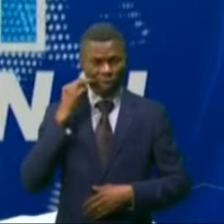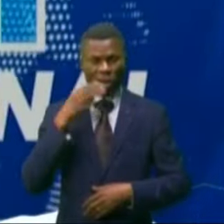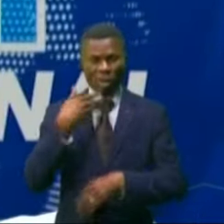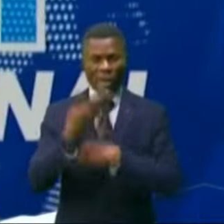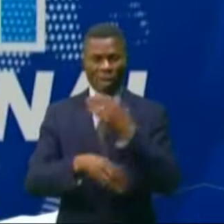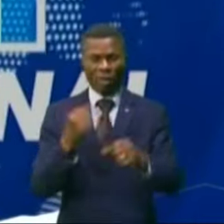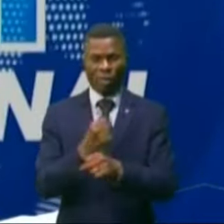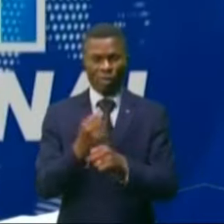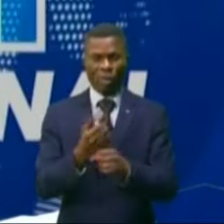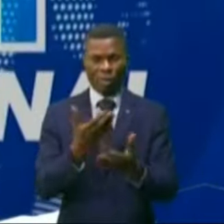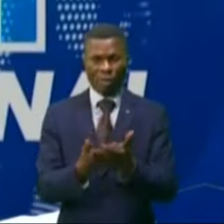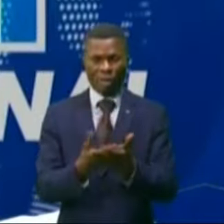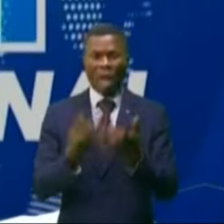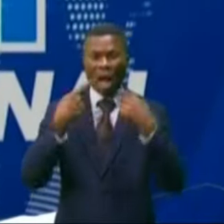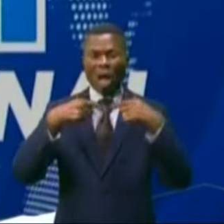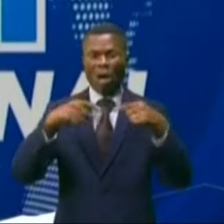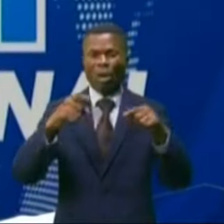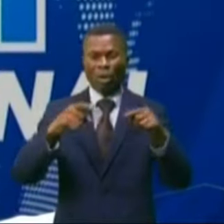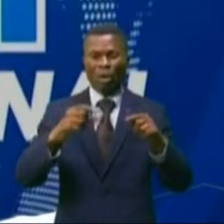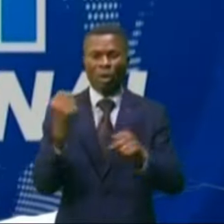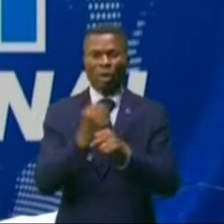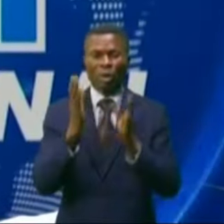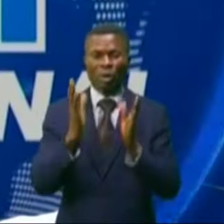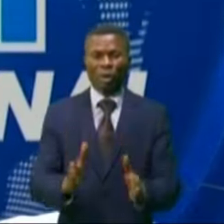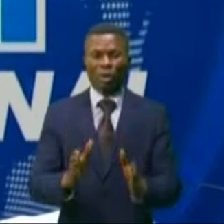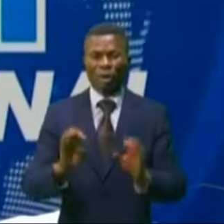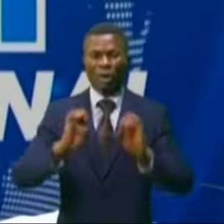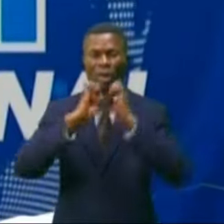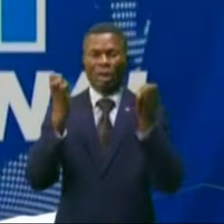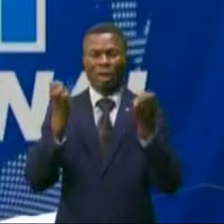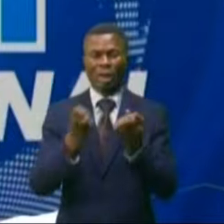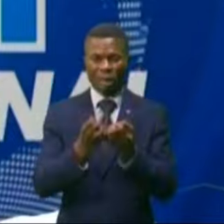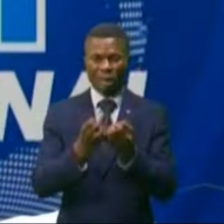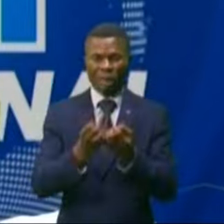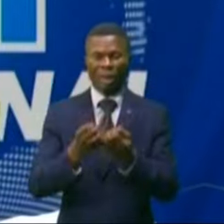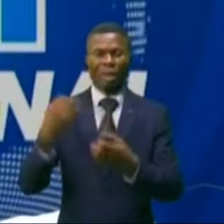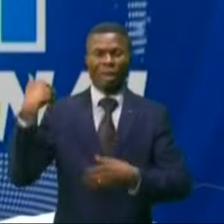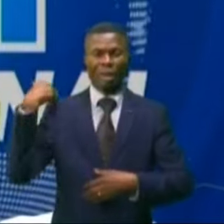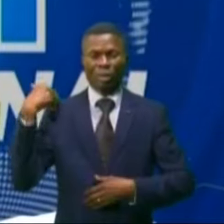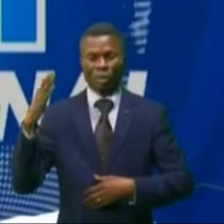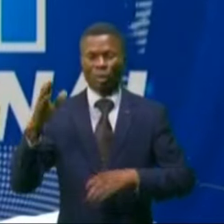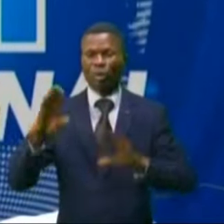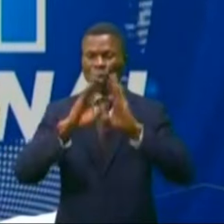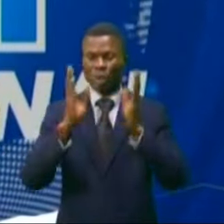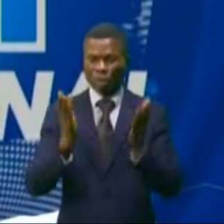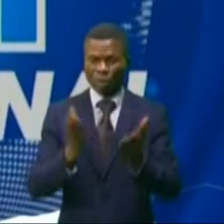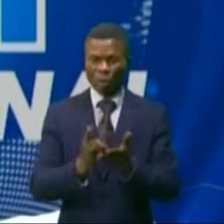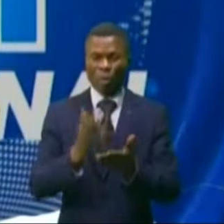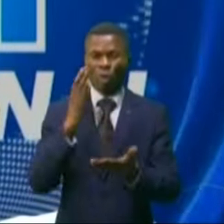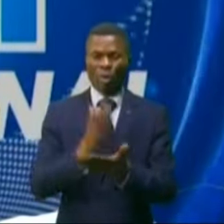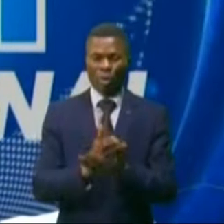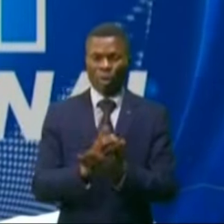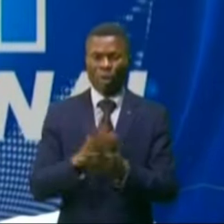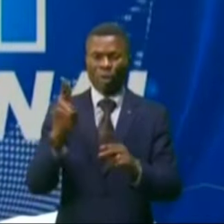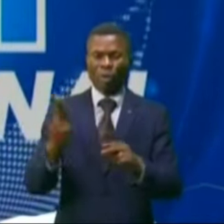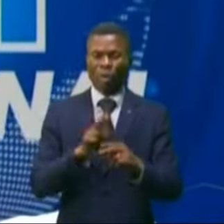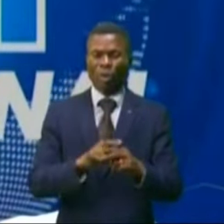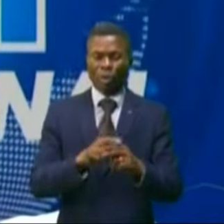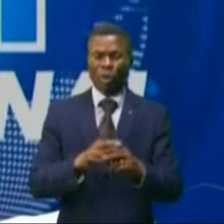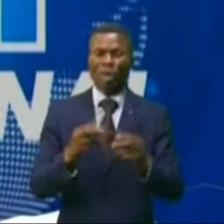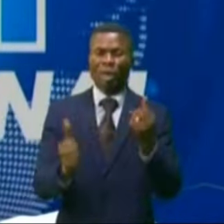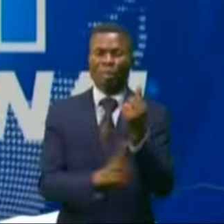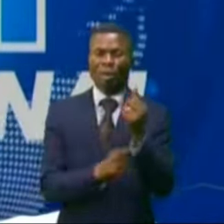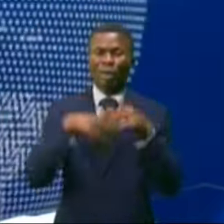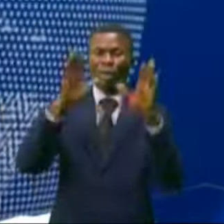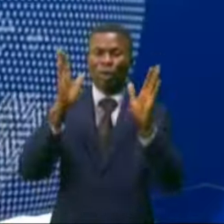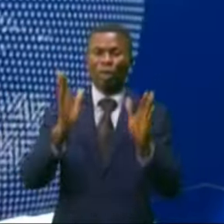et du Travail rappelle aux employeurs des entreprises et établissements de toute nature utilisant la main-d'œuvre étrangère